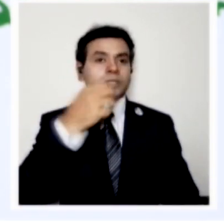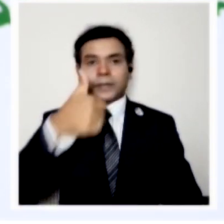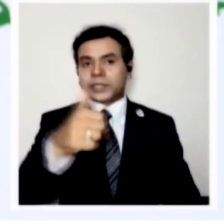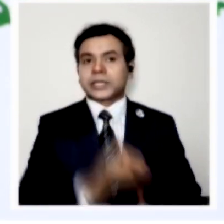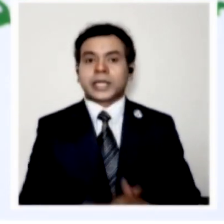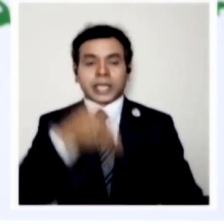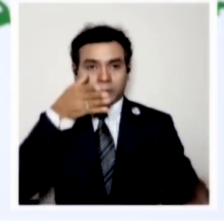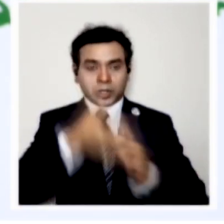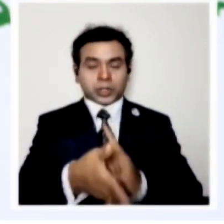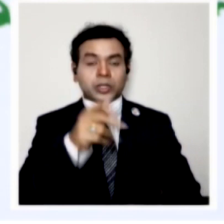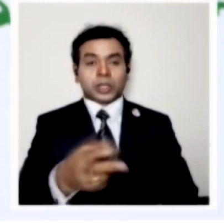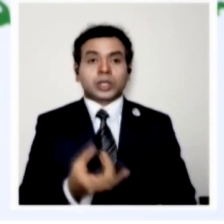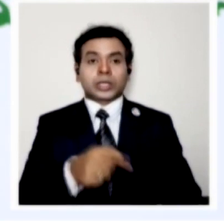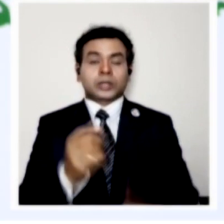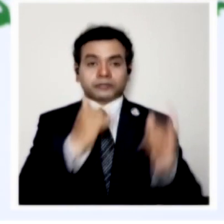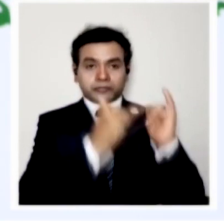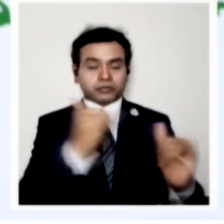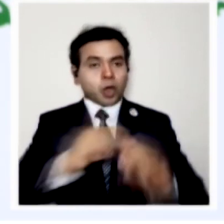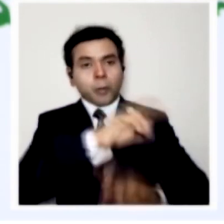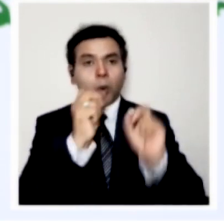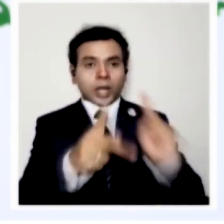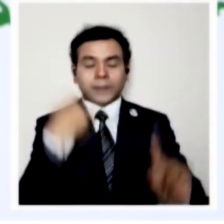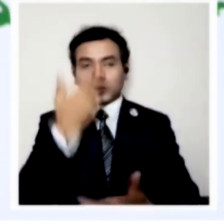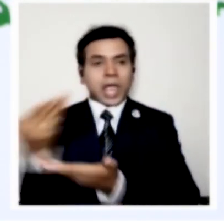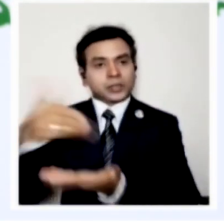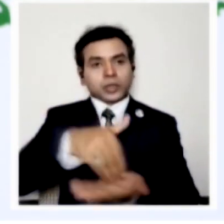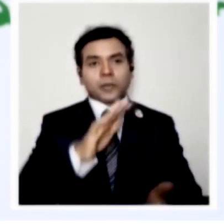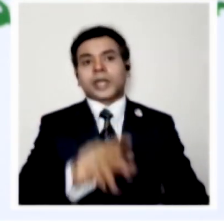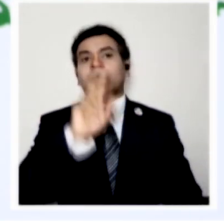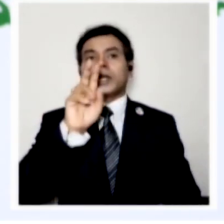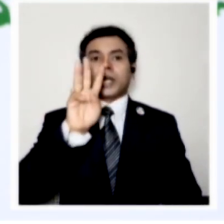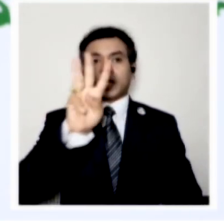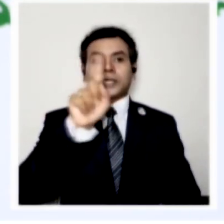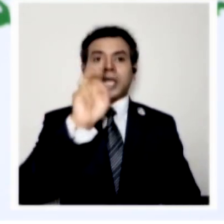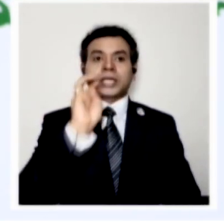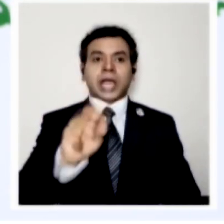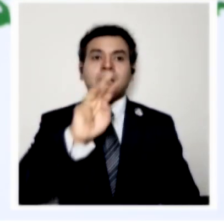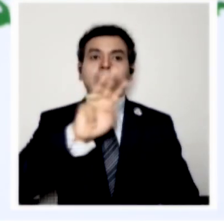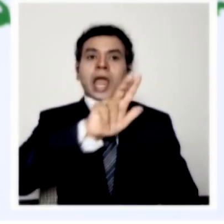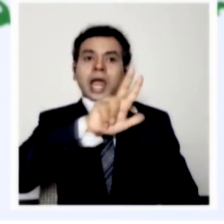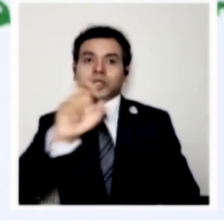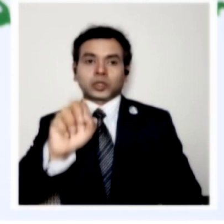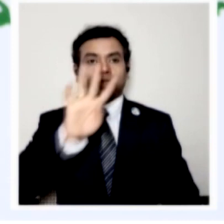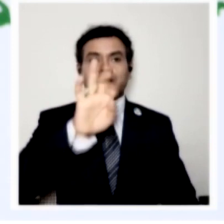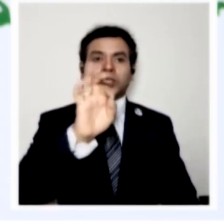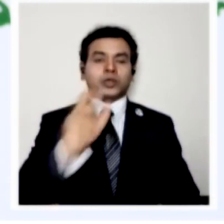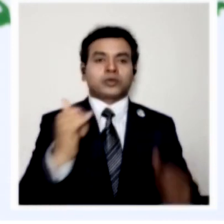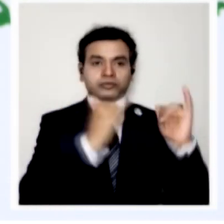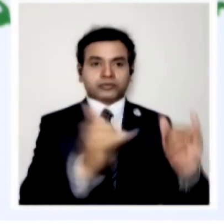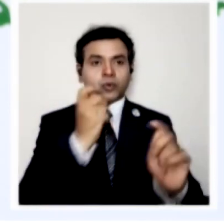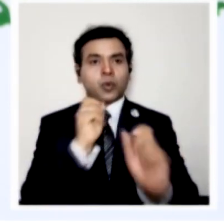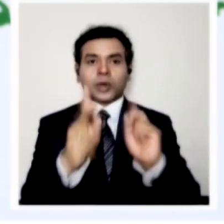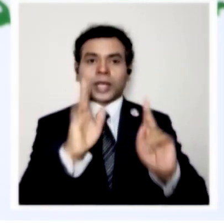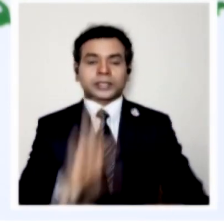প্রাতিষ্ঠানিক কোয়ারেন্টাইনের জন্য প্রস্তুত করা হয়েছে 626টি প্রতিষ্ঠান। এর মাধ্যমে তাৎক্ষণিকভাবে কোয়ারেন্টাইন সেবা প্রদান করা যায়